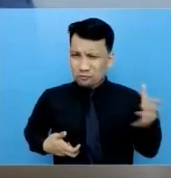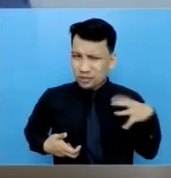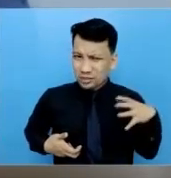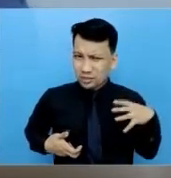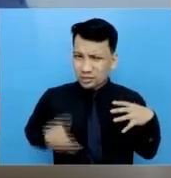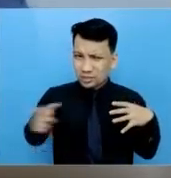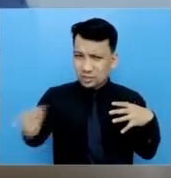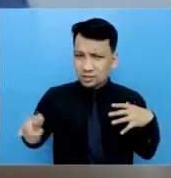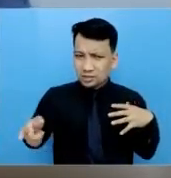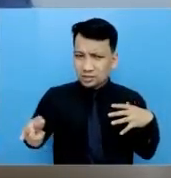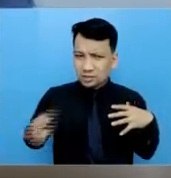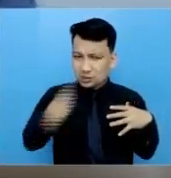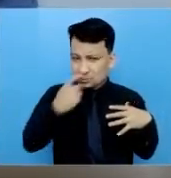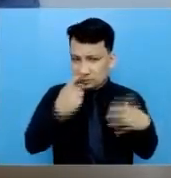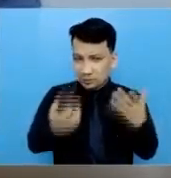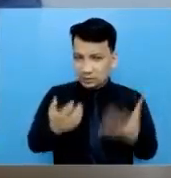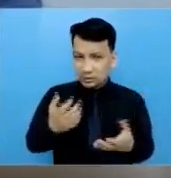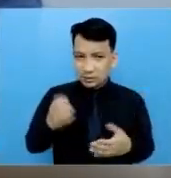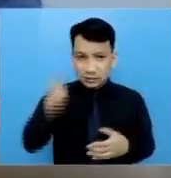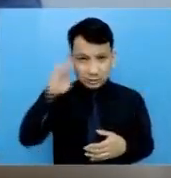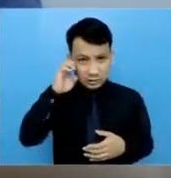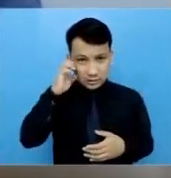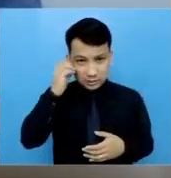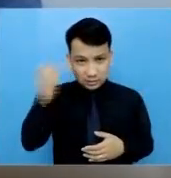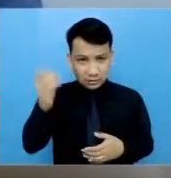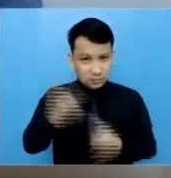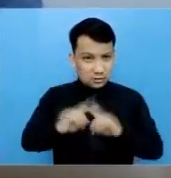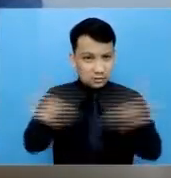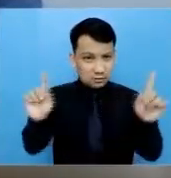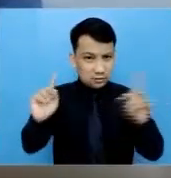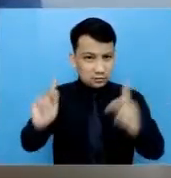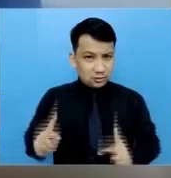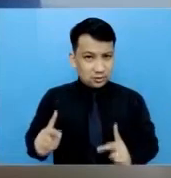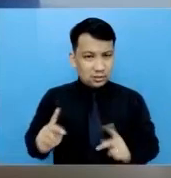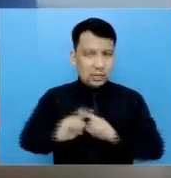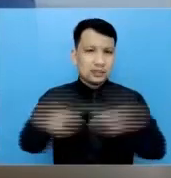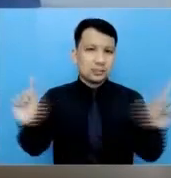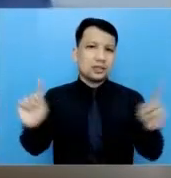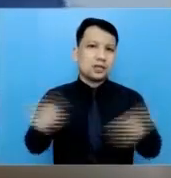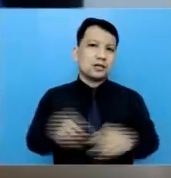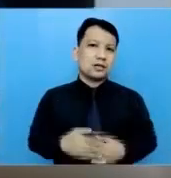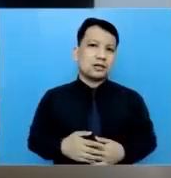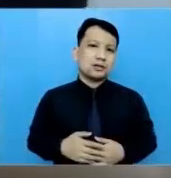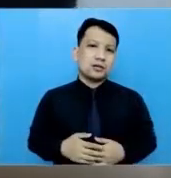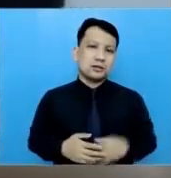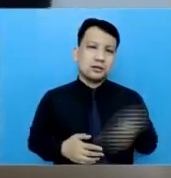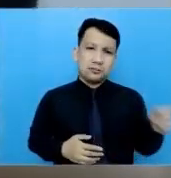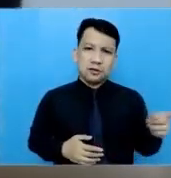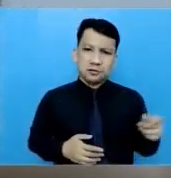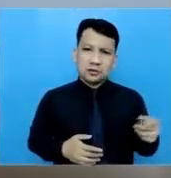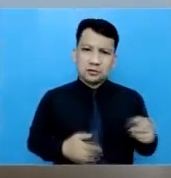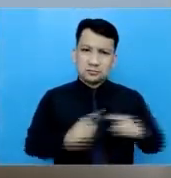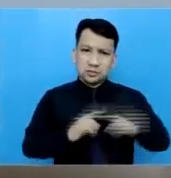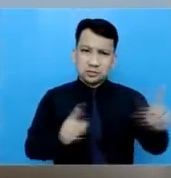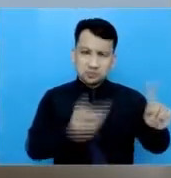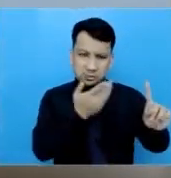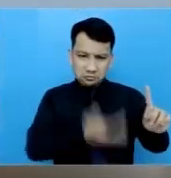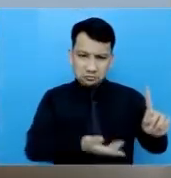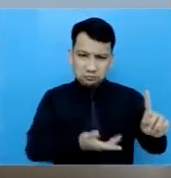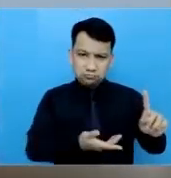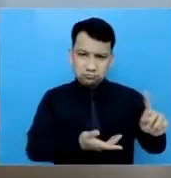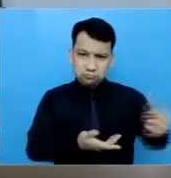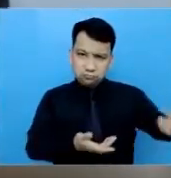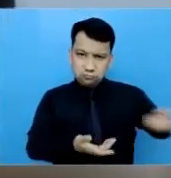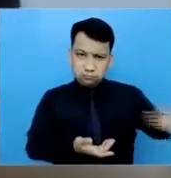suspect. Hindi ito si Edwin yung hawak-hawak niya. Ibang suspect. Ibang suspect po. So, meron siyang hawak na ibang suspect na